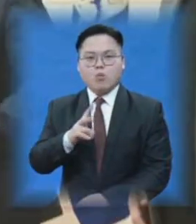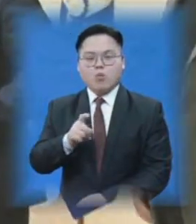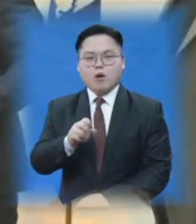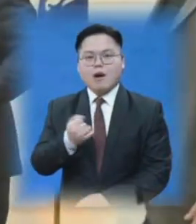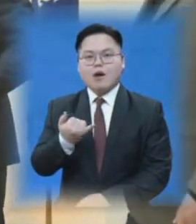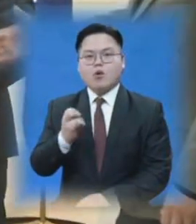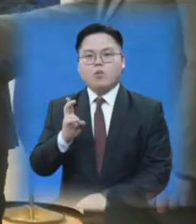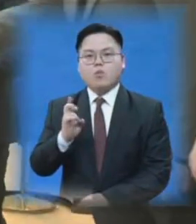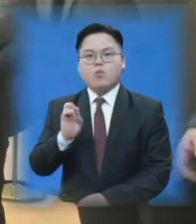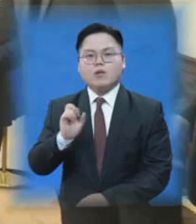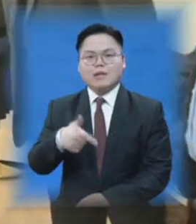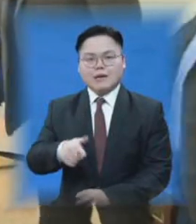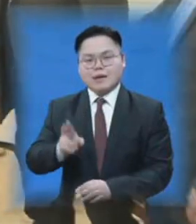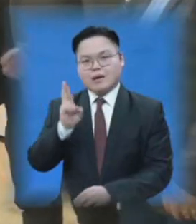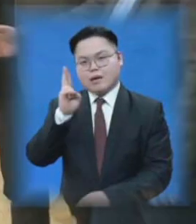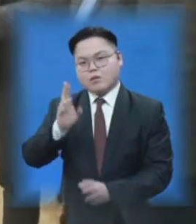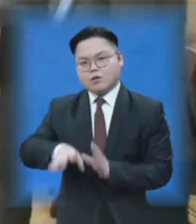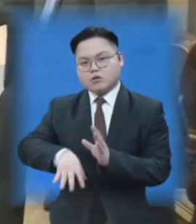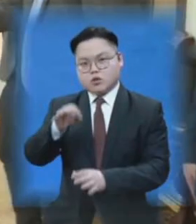байна.